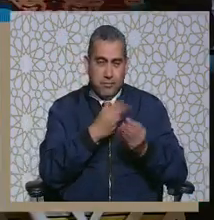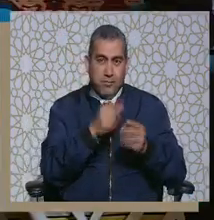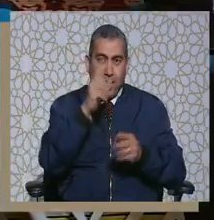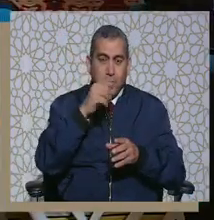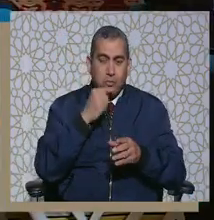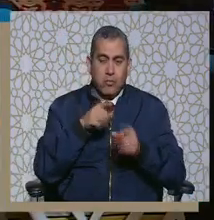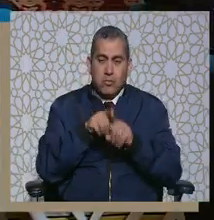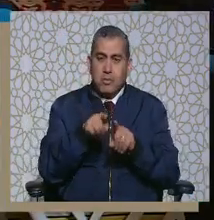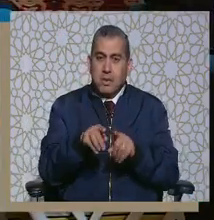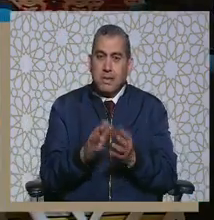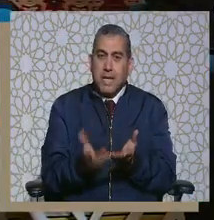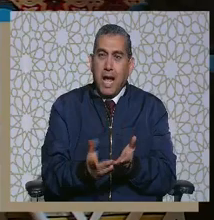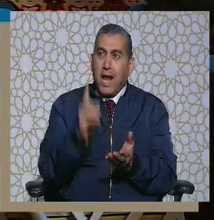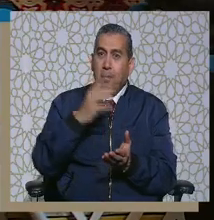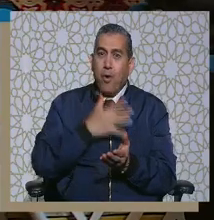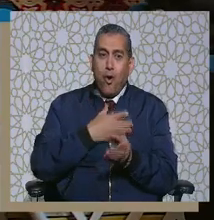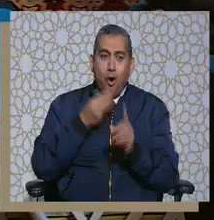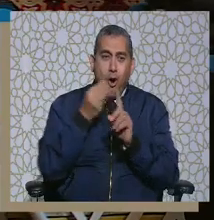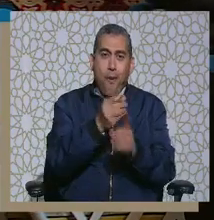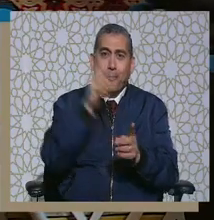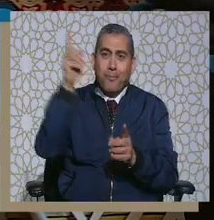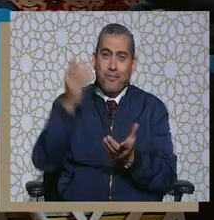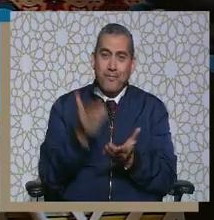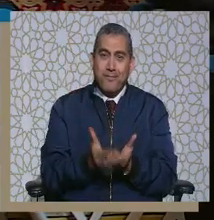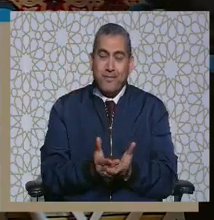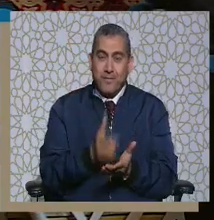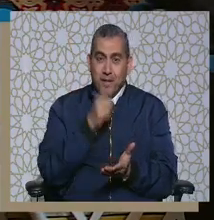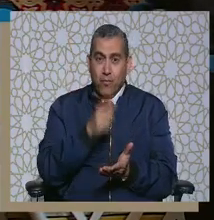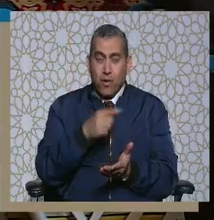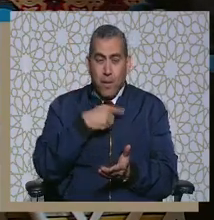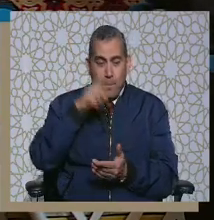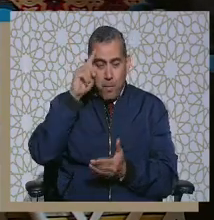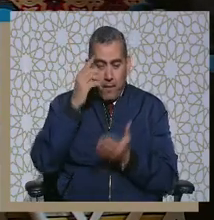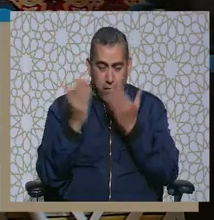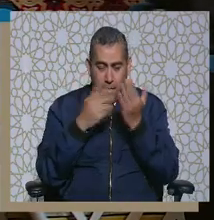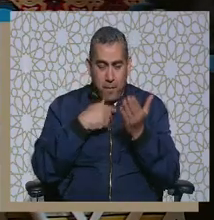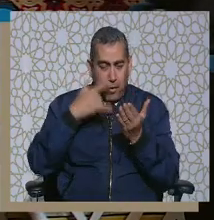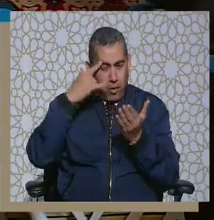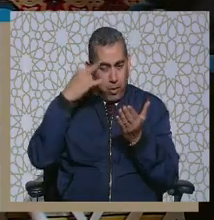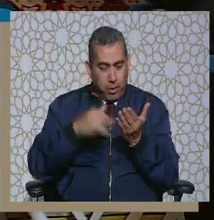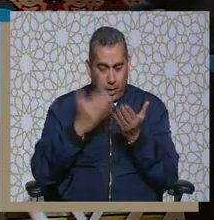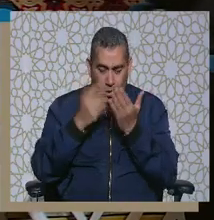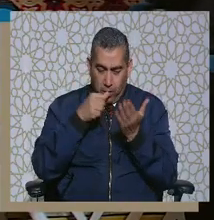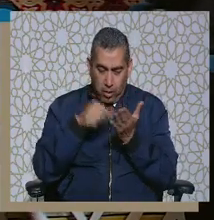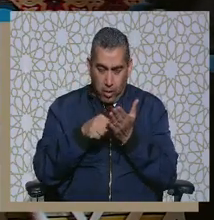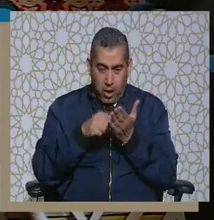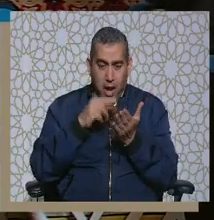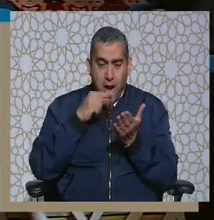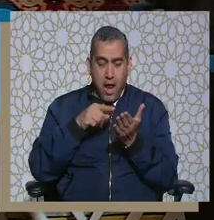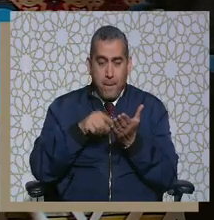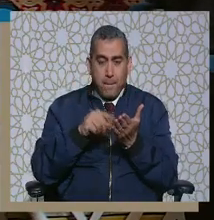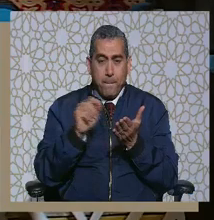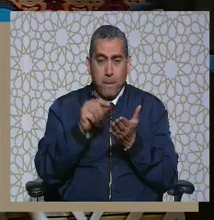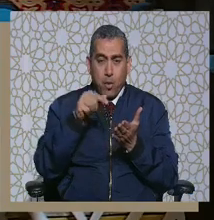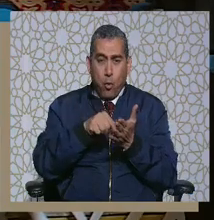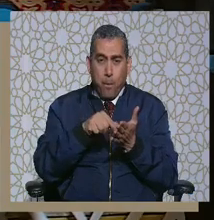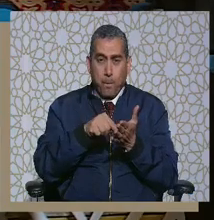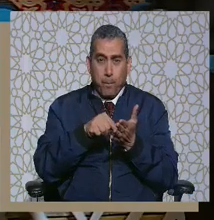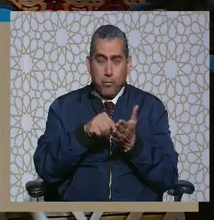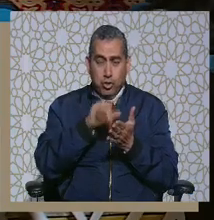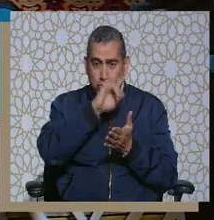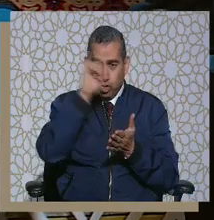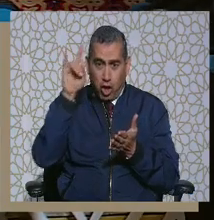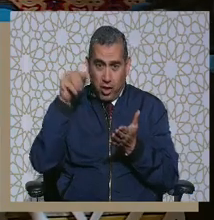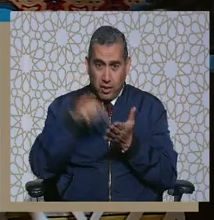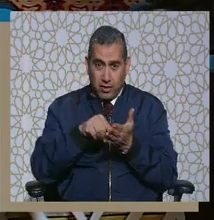ده هو معنى ان انا ما بعرفش اقرا يبقى الكلام اللي مكتوب ده شر